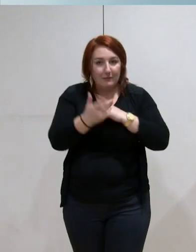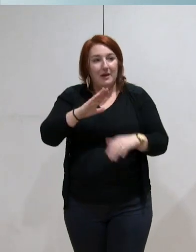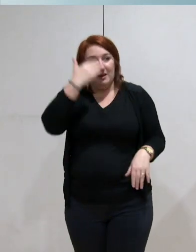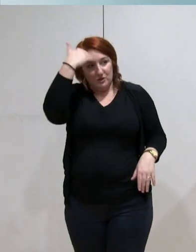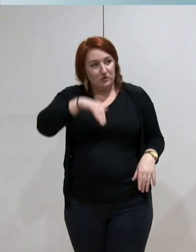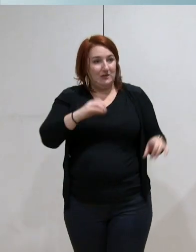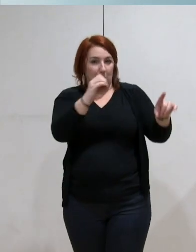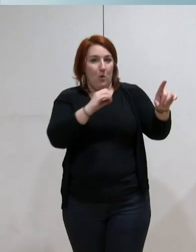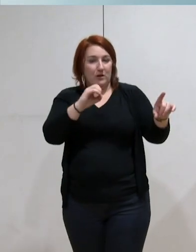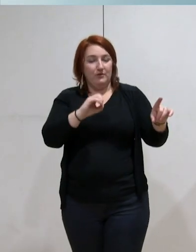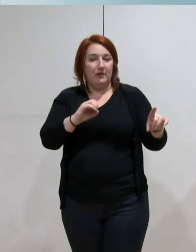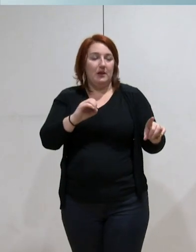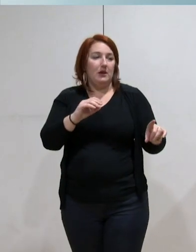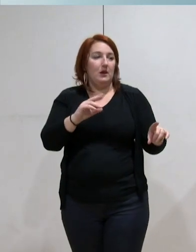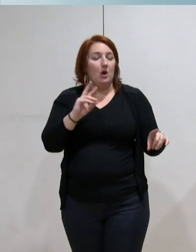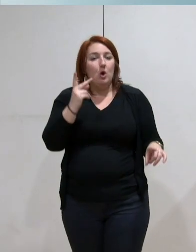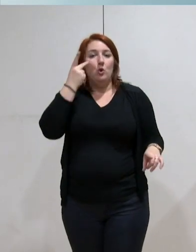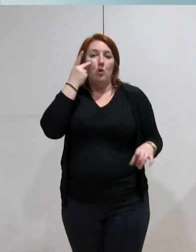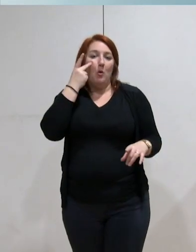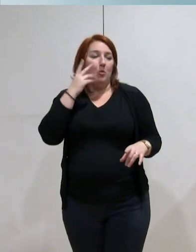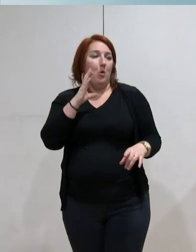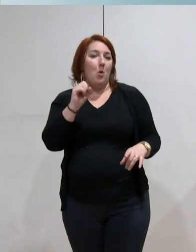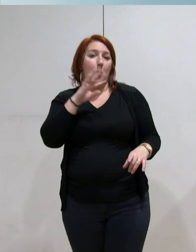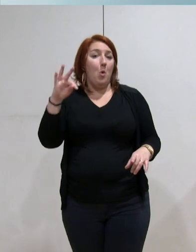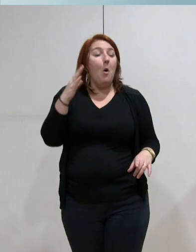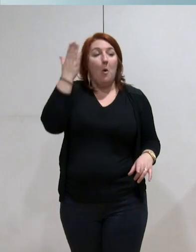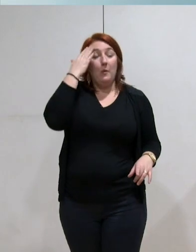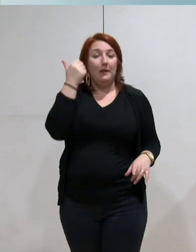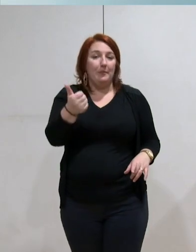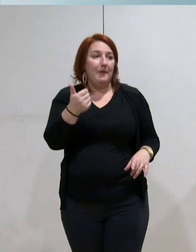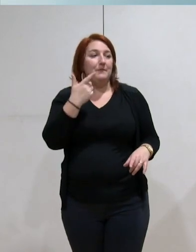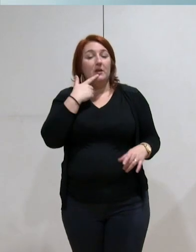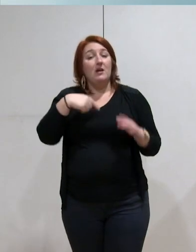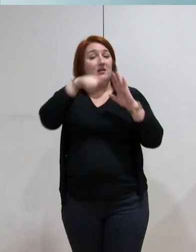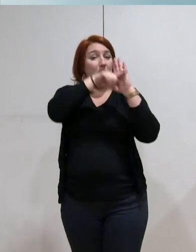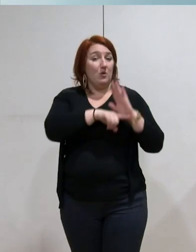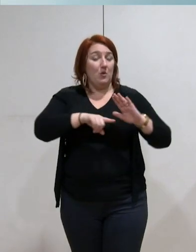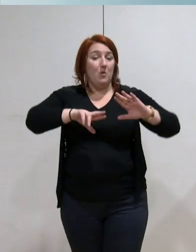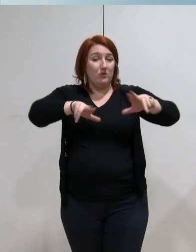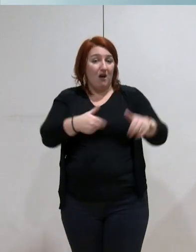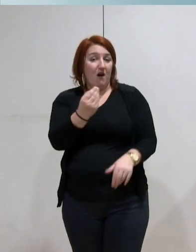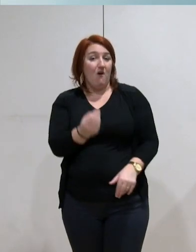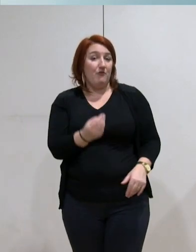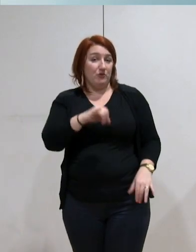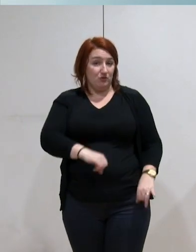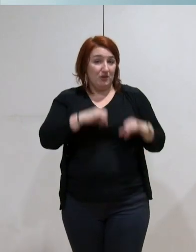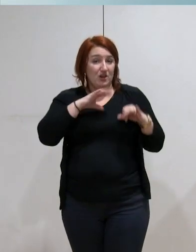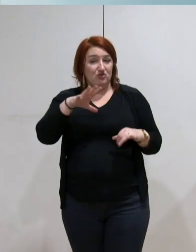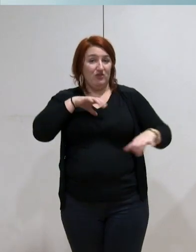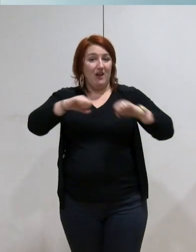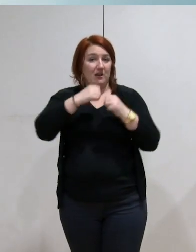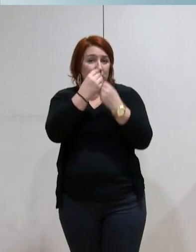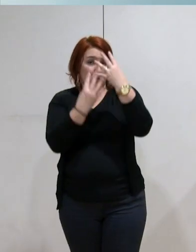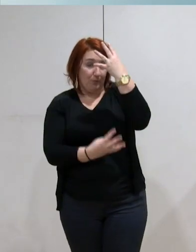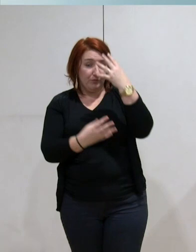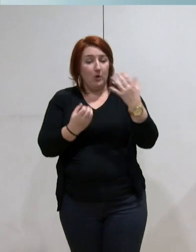Noblecourt connaît bien dans le casre du contrat enfantjeunesse il y a un certain nombre d'actions des actions nouvelles et des actions plus anciennes les actions